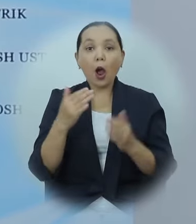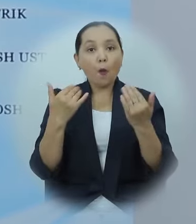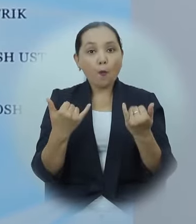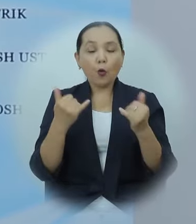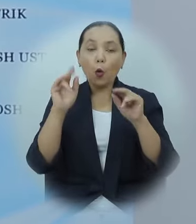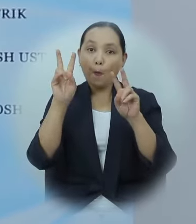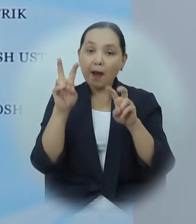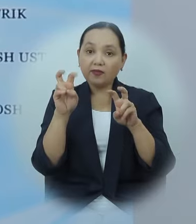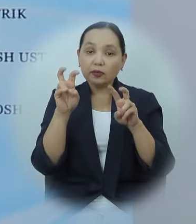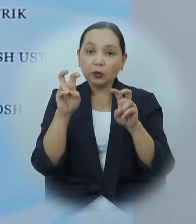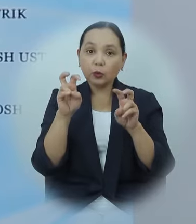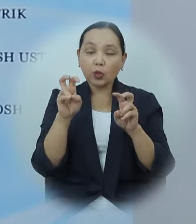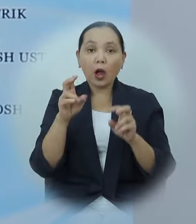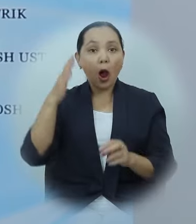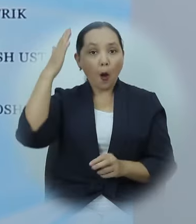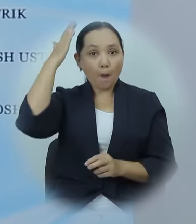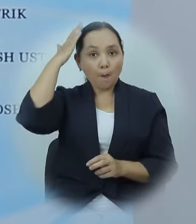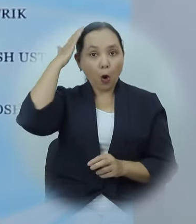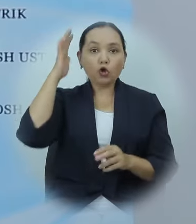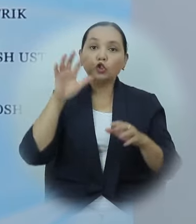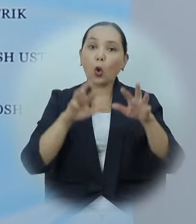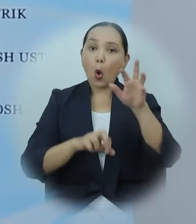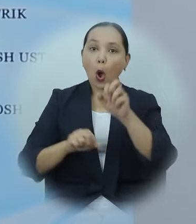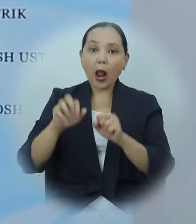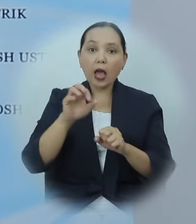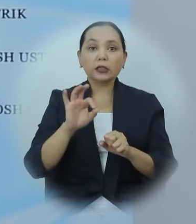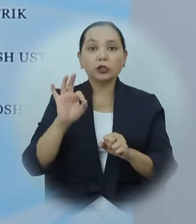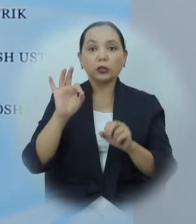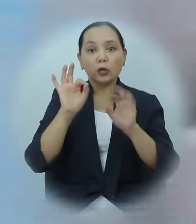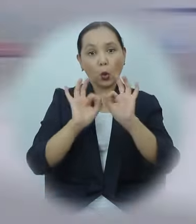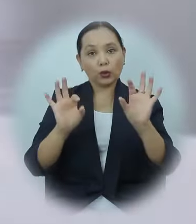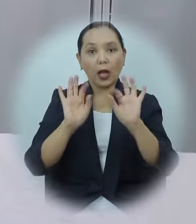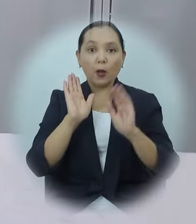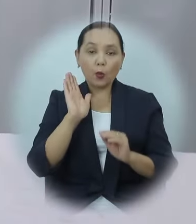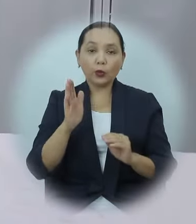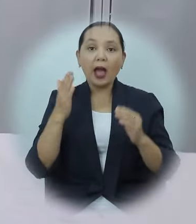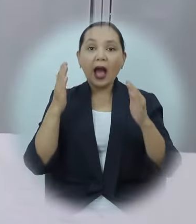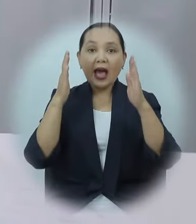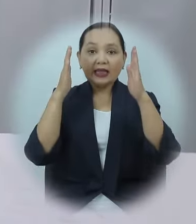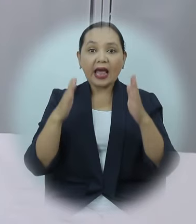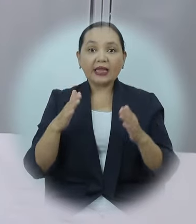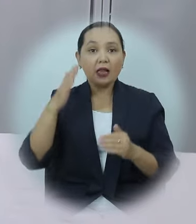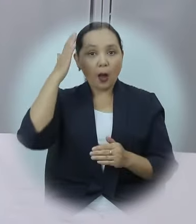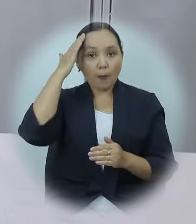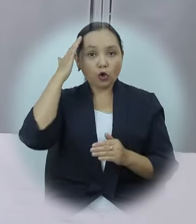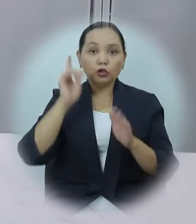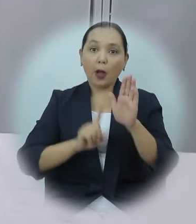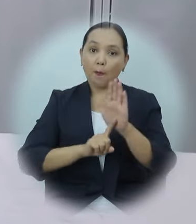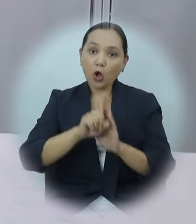Bugungi mavzuimizda bosh uqalash haqida to'xtalib o'tamiz. Tananing bosh qismidan